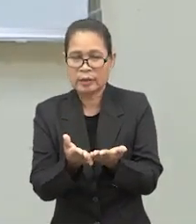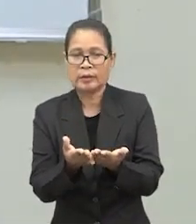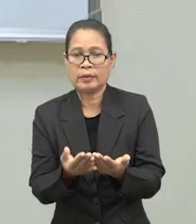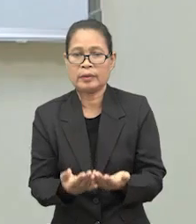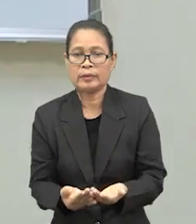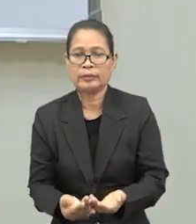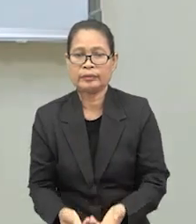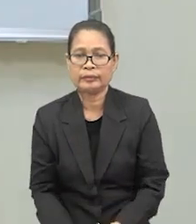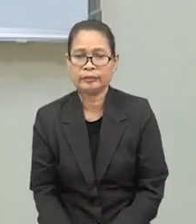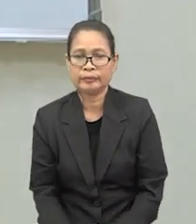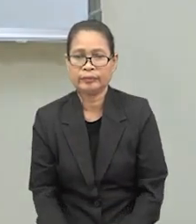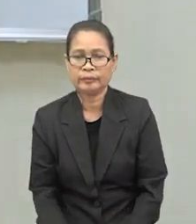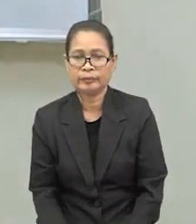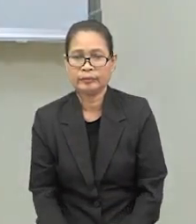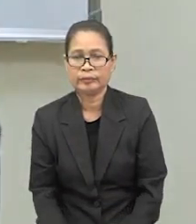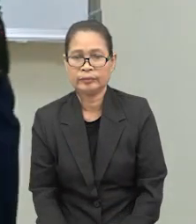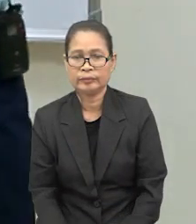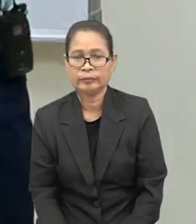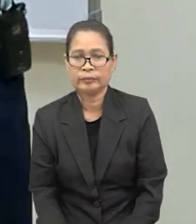chẳng còn tiền sụp hơn mốt